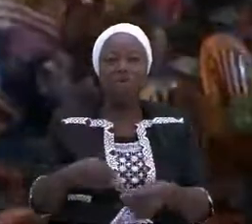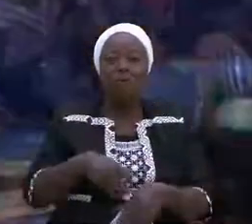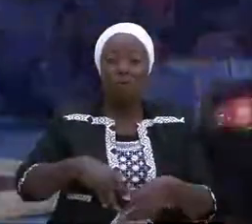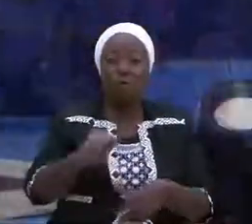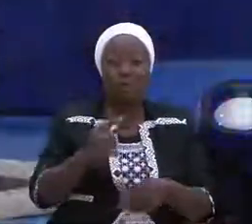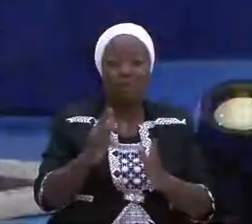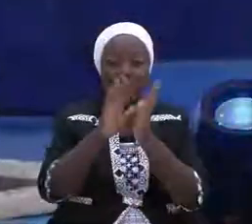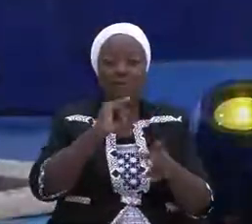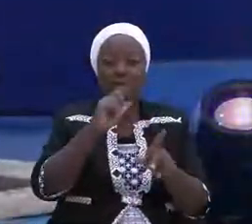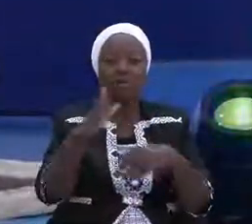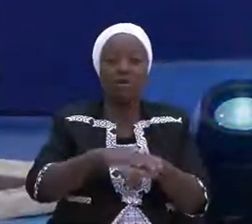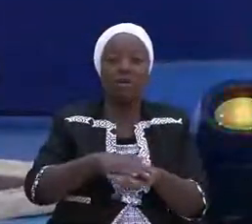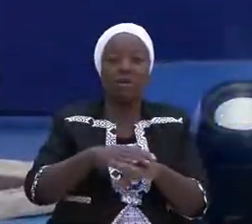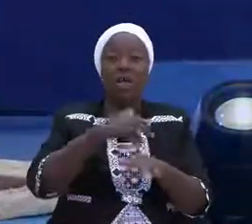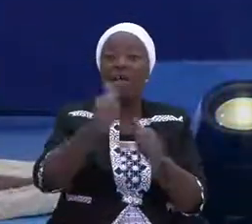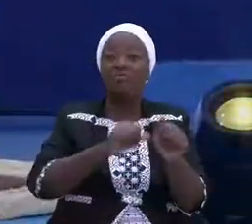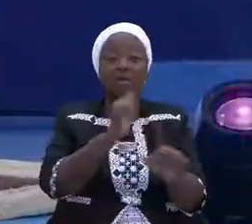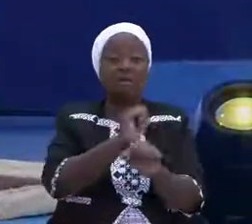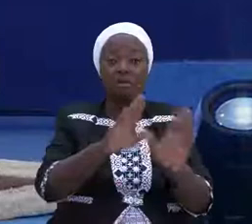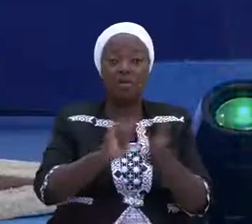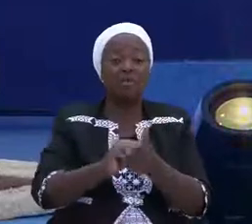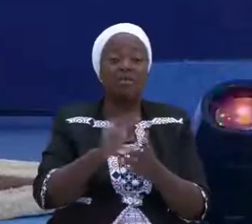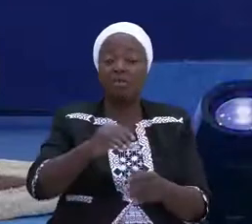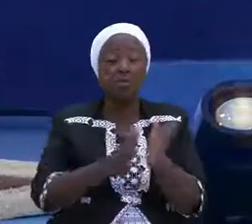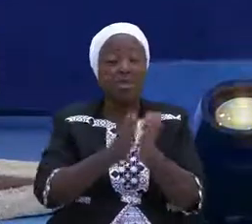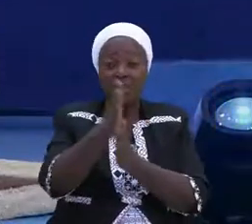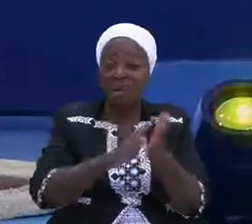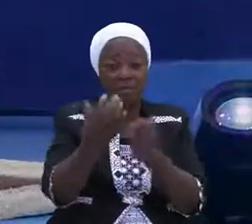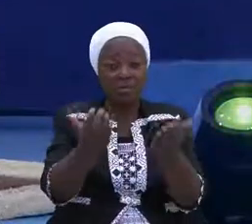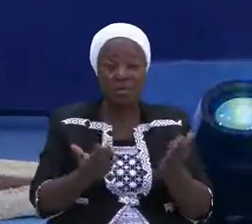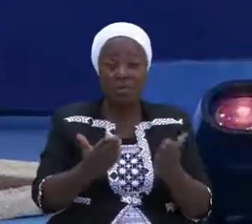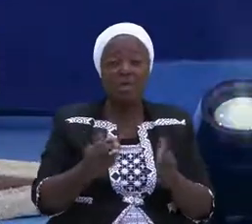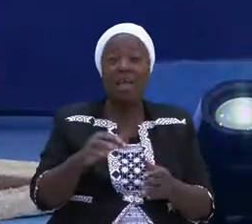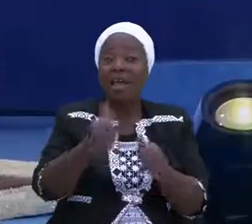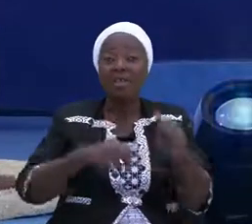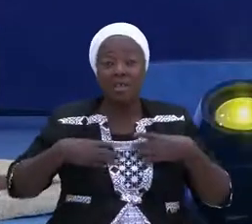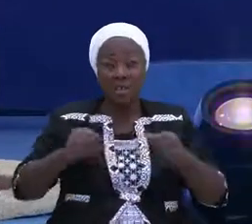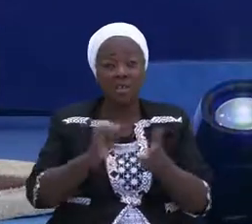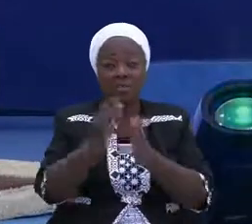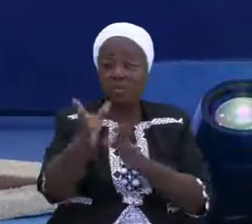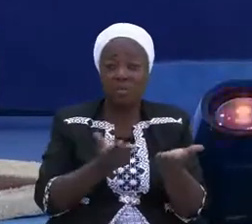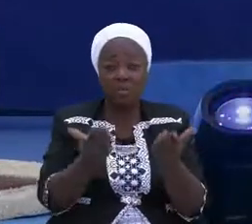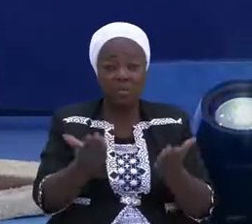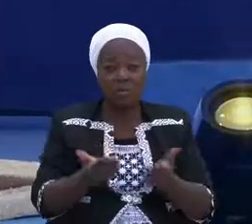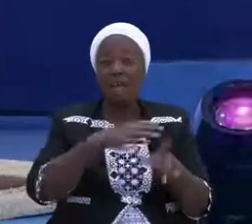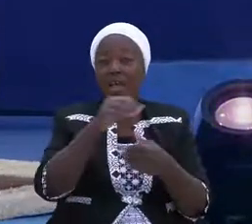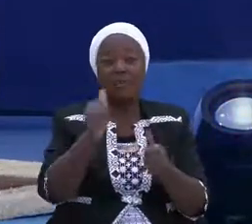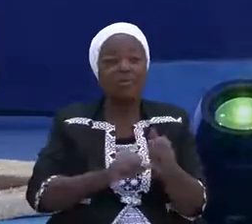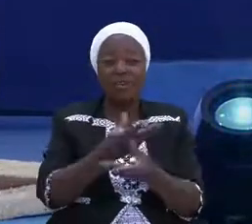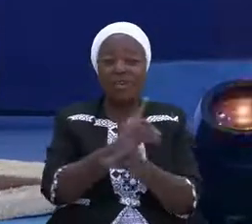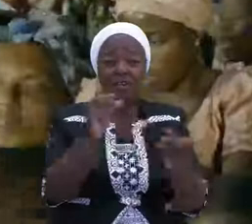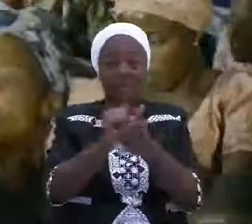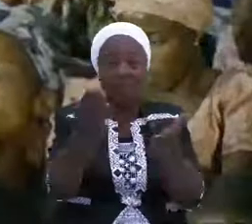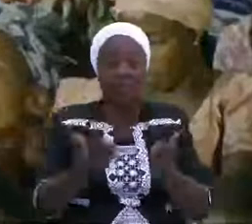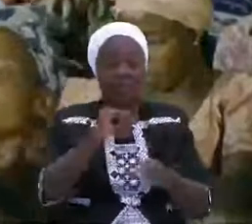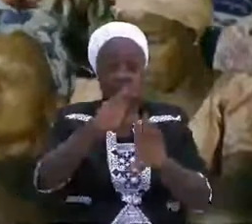les prières seront en cours, tout miracle que tu désires, toute guérison que tu désires, toute délivrance que tu désires, se